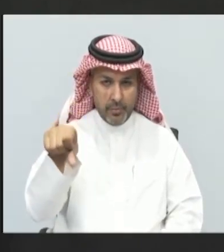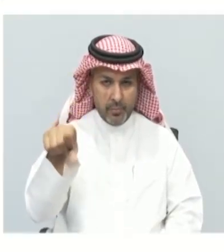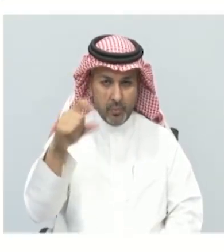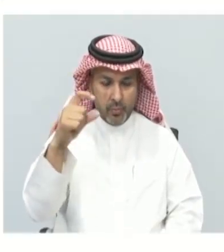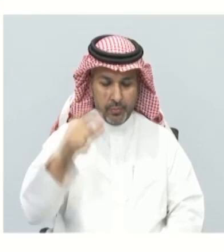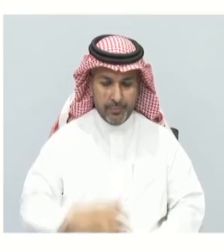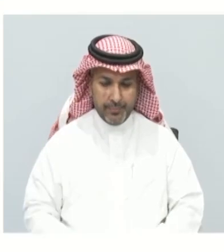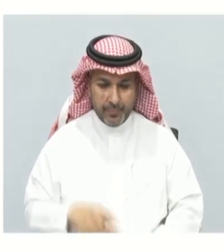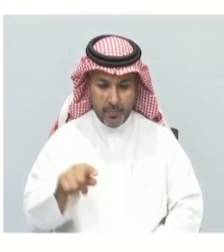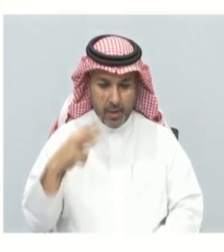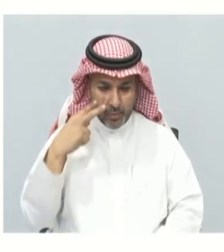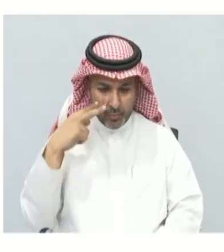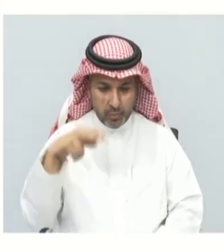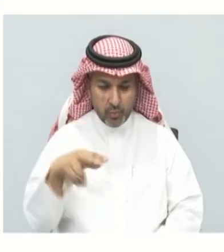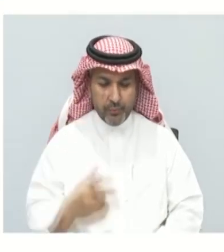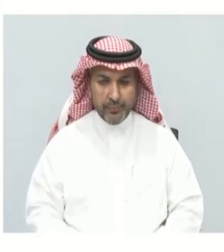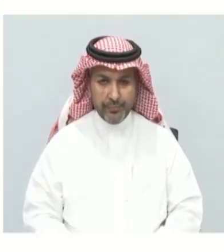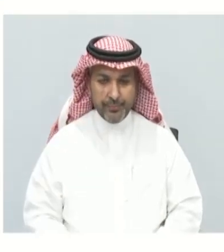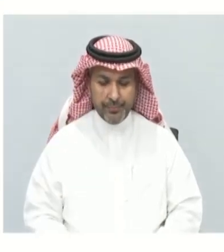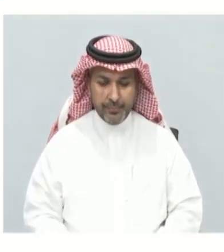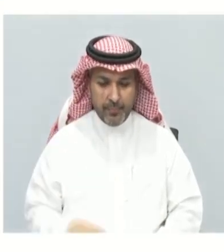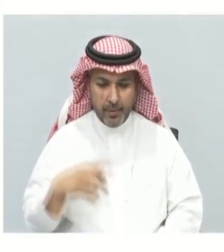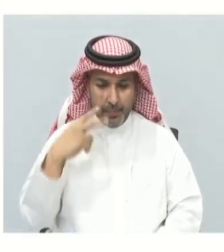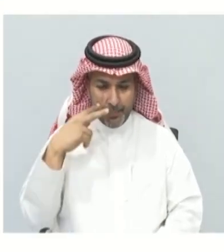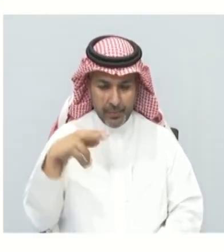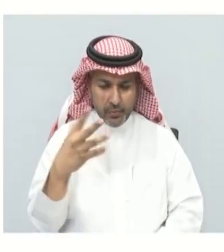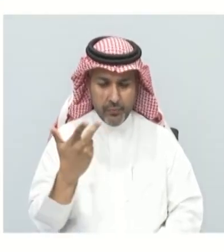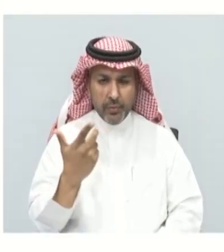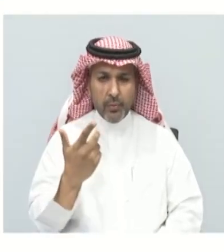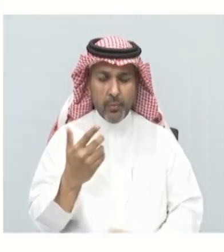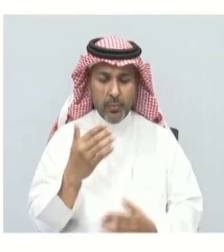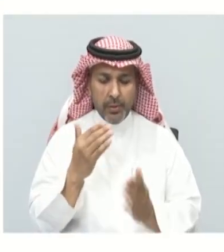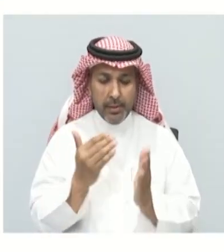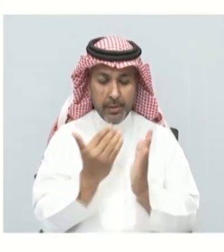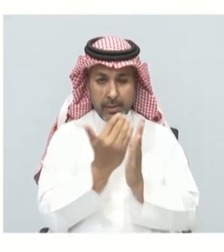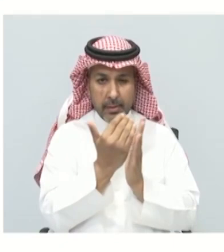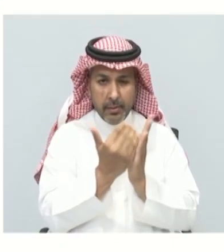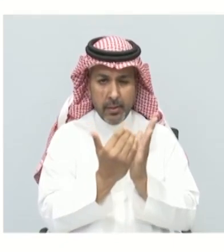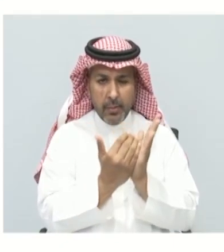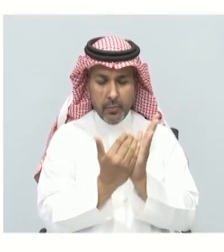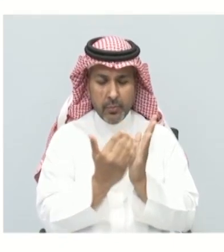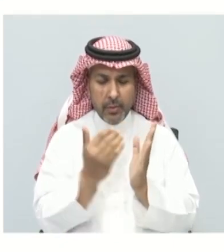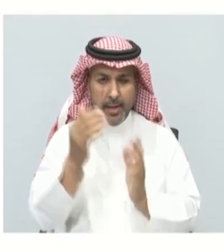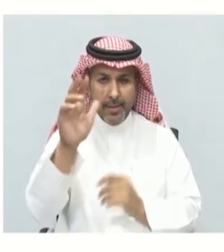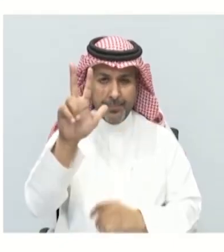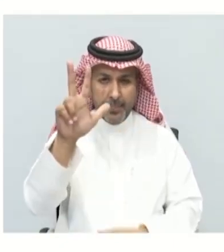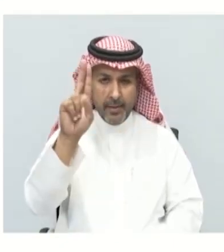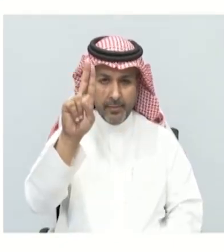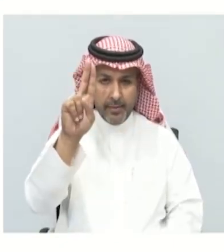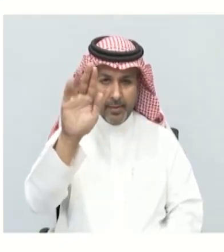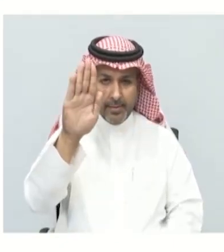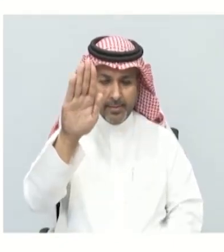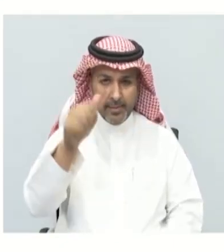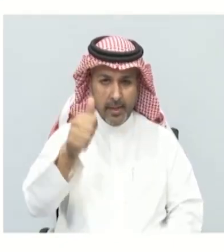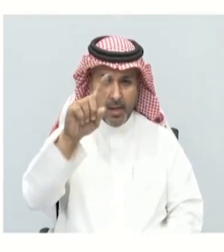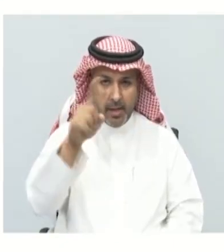معا اليوم باذن الله سنحقق تعريف السر التسارع سنربع بين السرعه المتجهه والتسارع